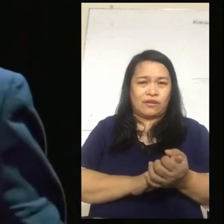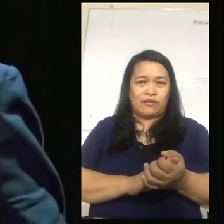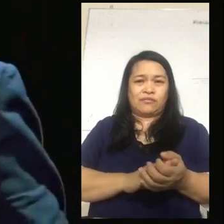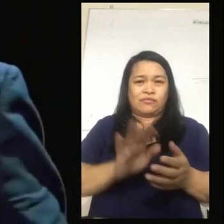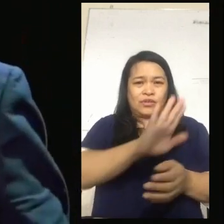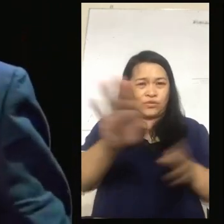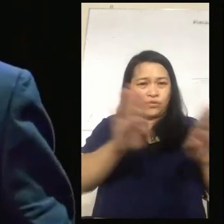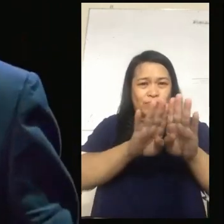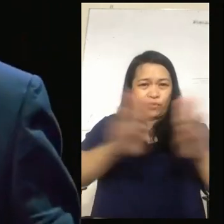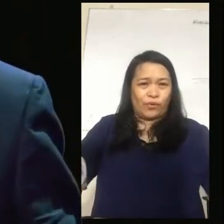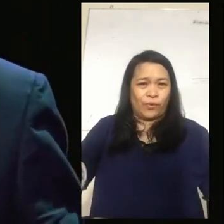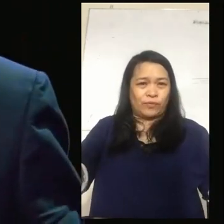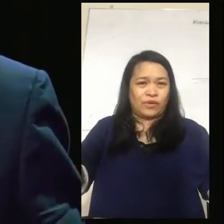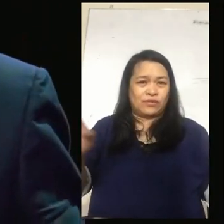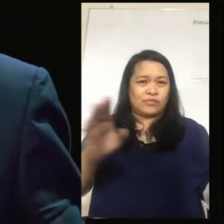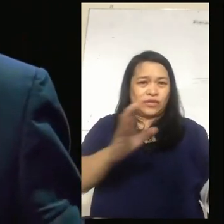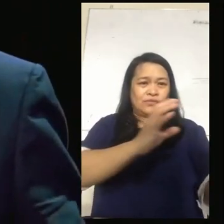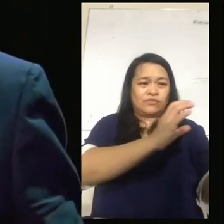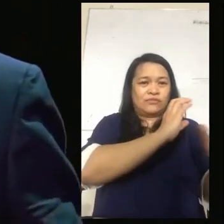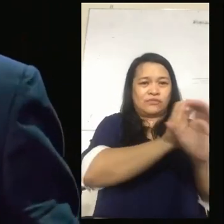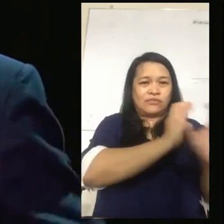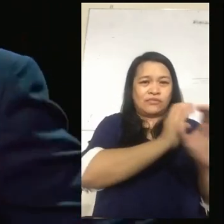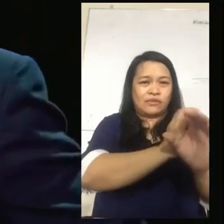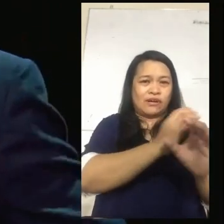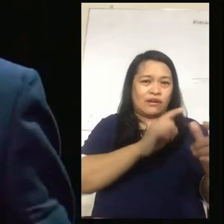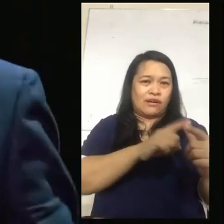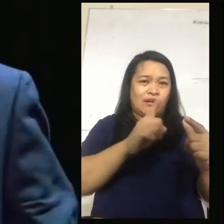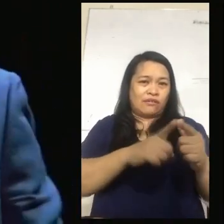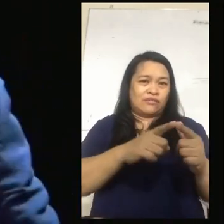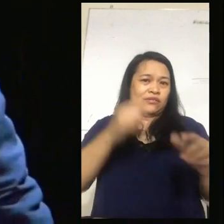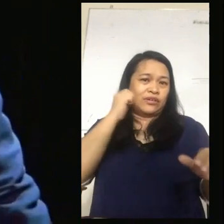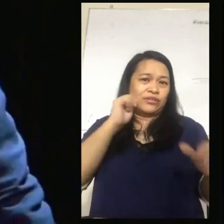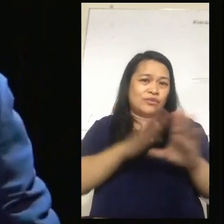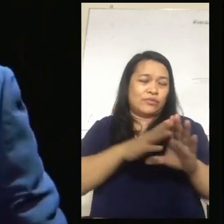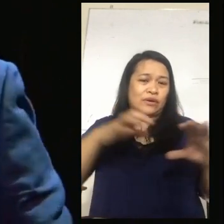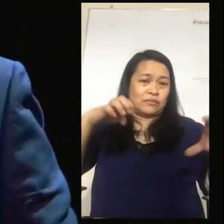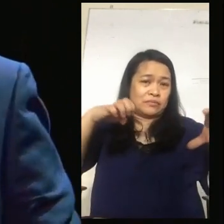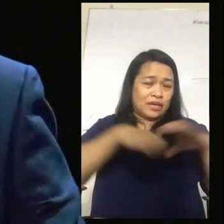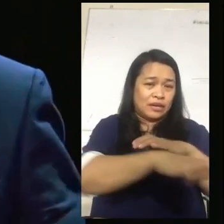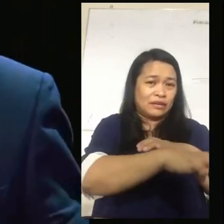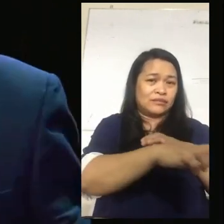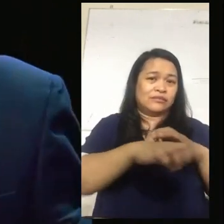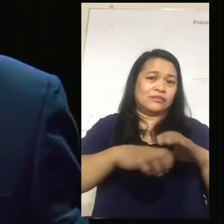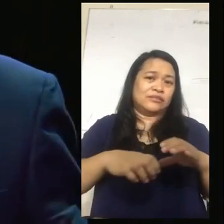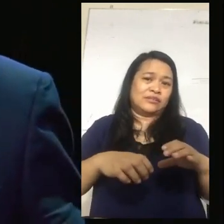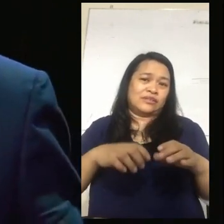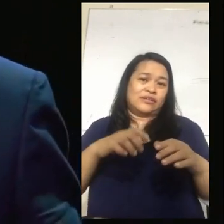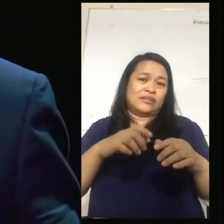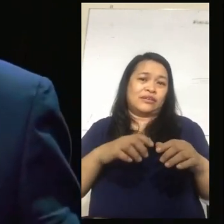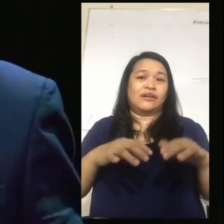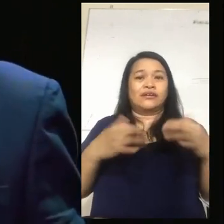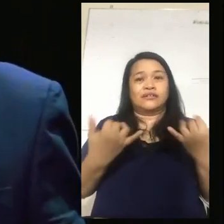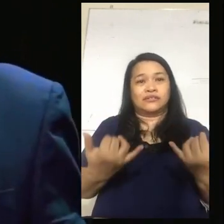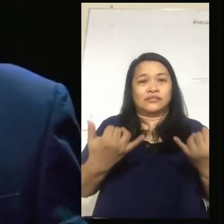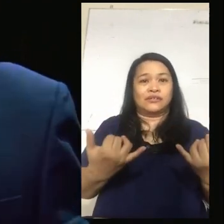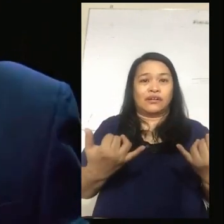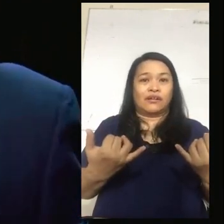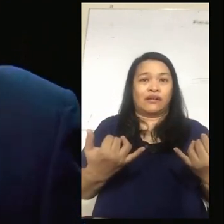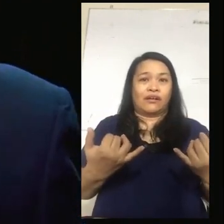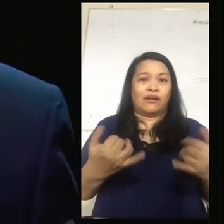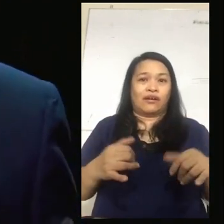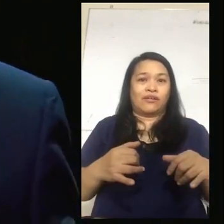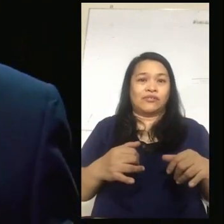pa nagbubukas ng pintuan, and then siya ipapasok, isasara mo, pupunta ka sa driver's seat. Ngayon,